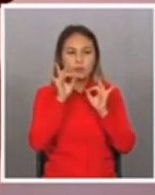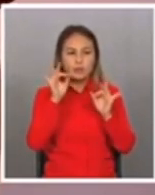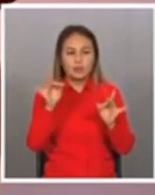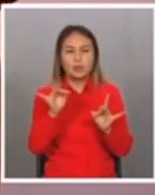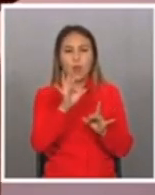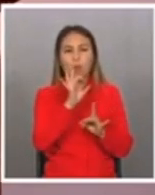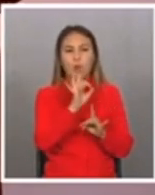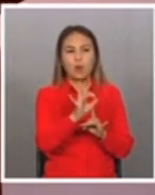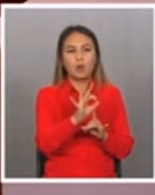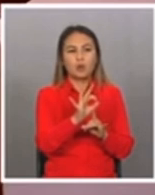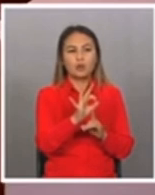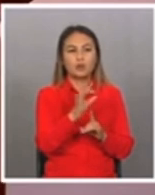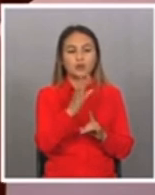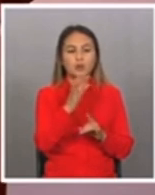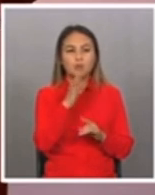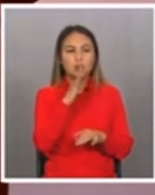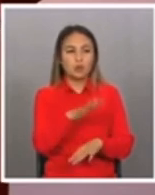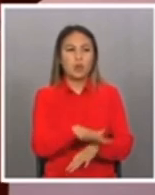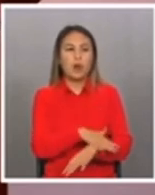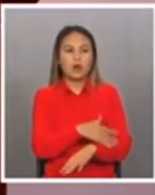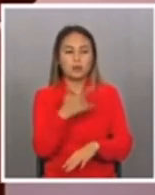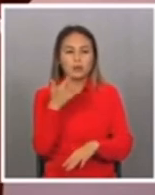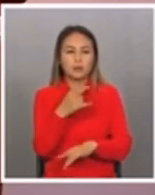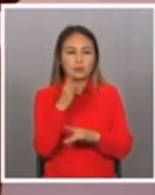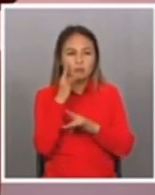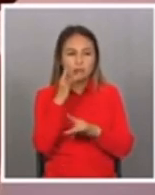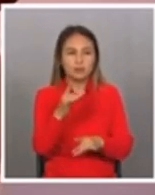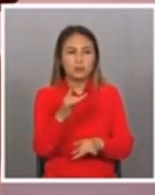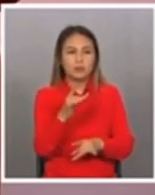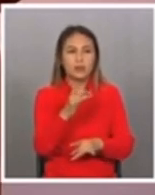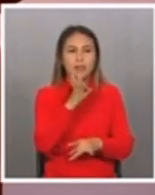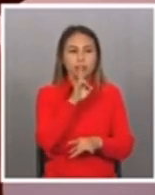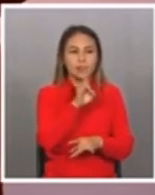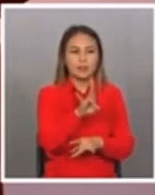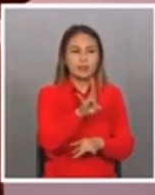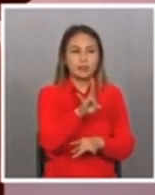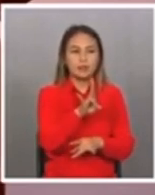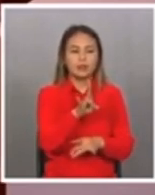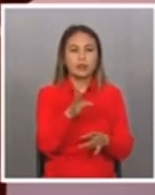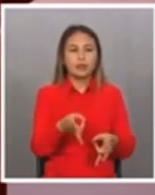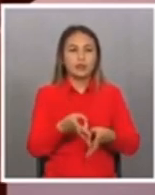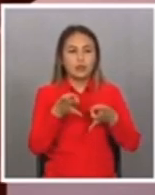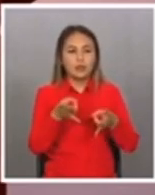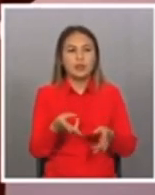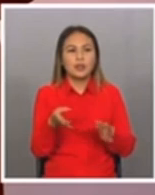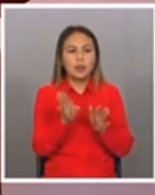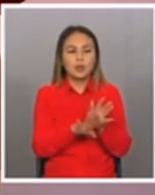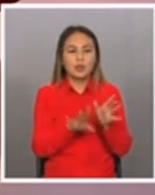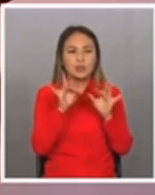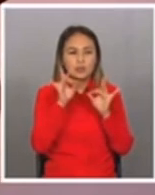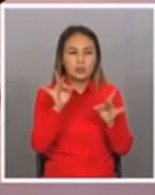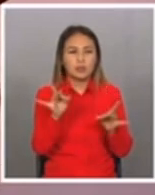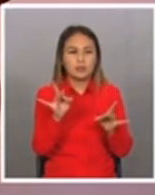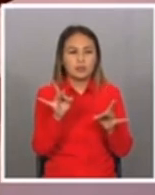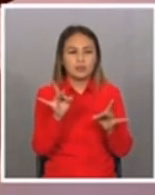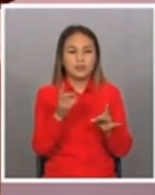О жуан дауысты дыбыс. Н үнді дауыссыз дыбыс.